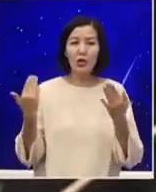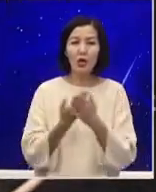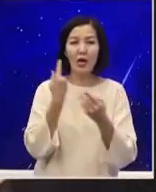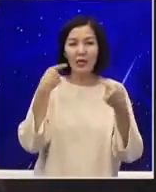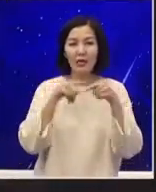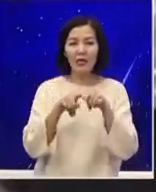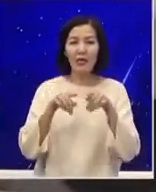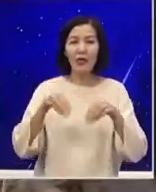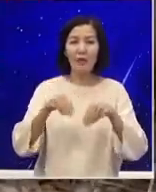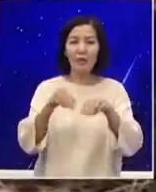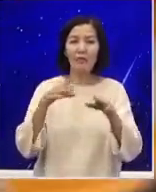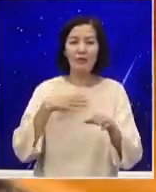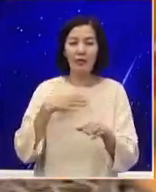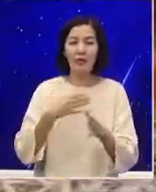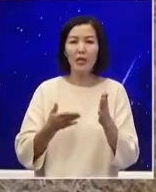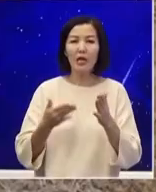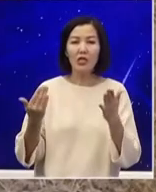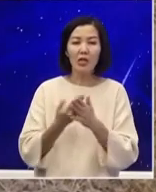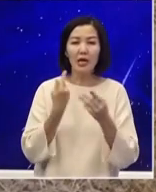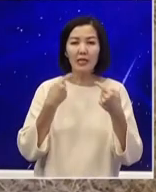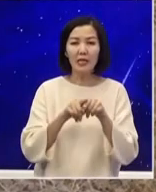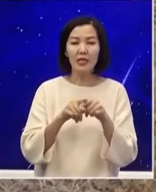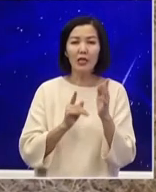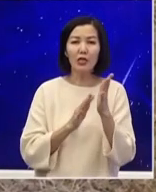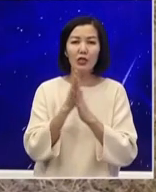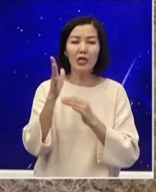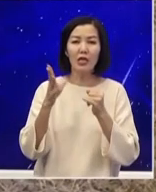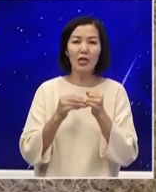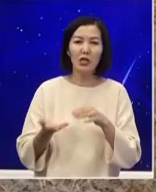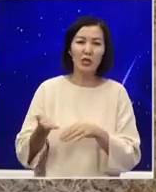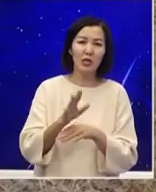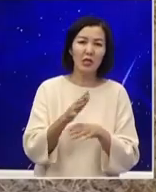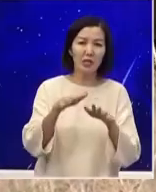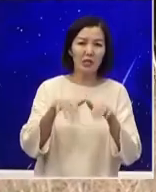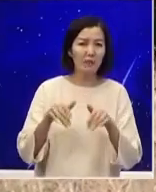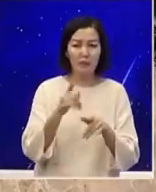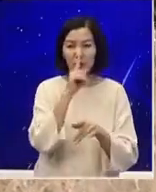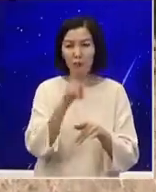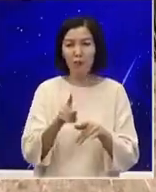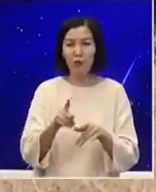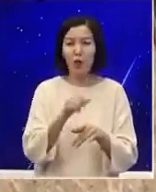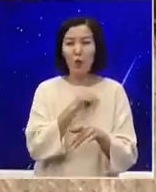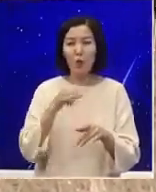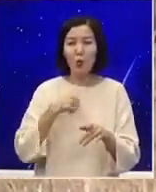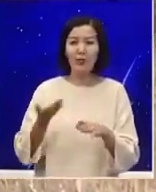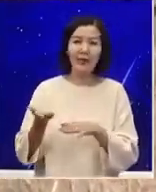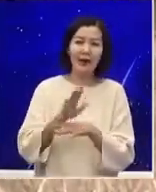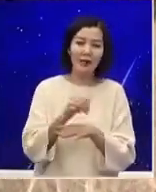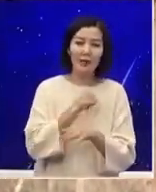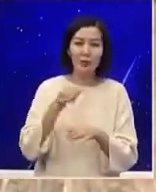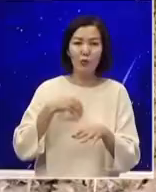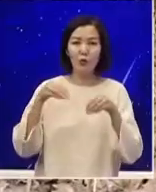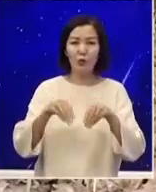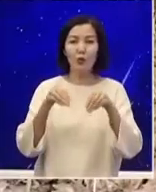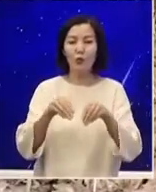көп машақатты қажет етпейді. Бұрынғыдай шаруа шөп өсіруге жер жыртып, әуре сарсанға түспейді. Көлік өзі қазып, өзі сепкен тұқымды